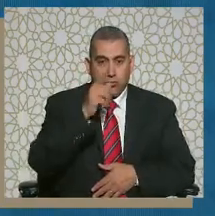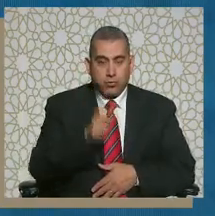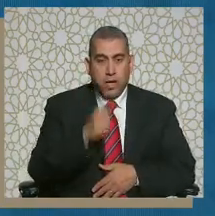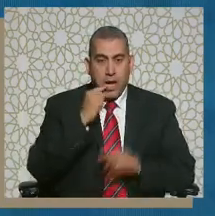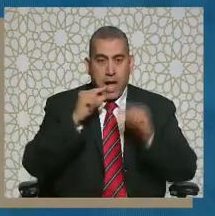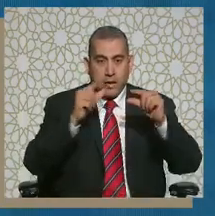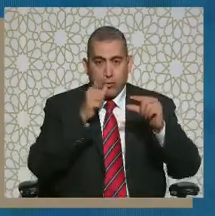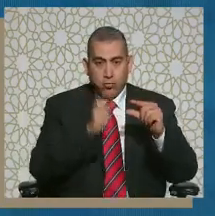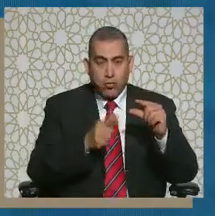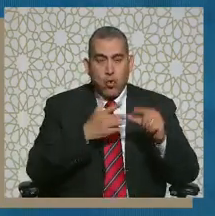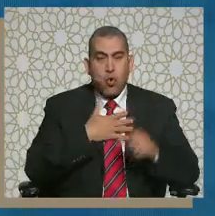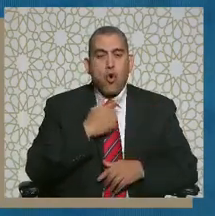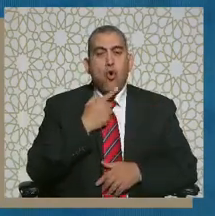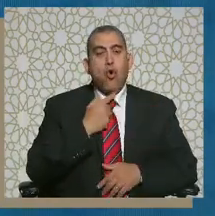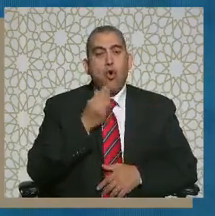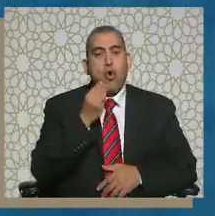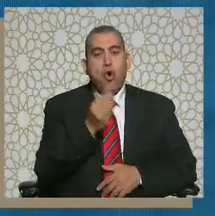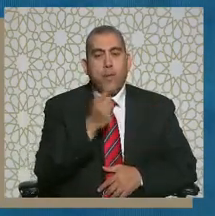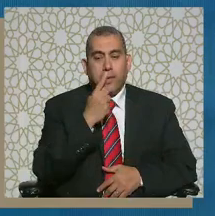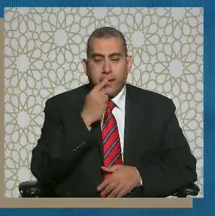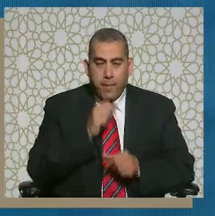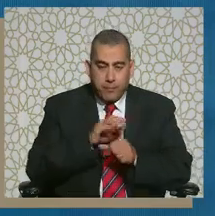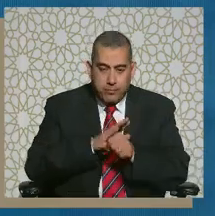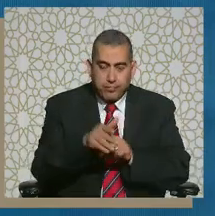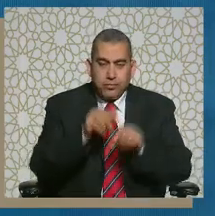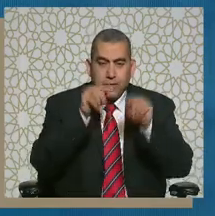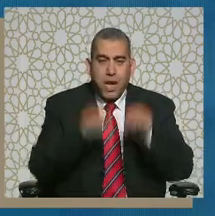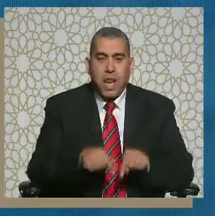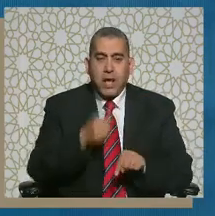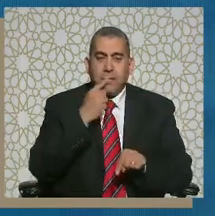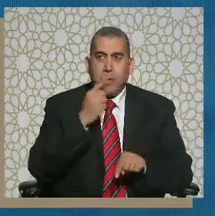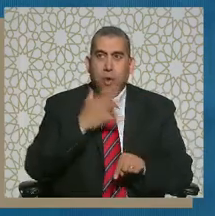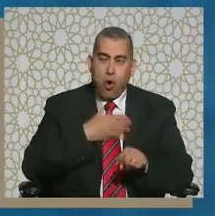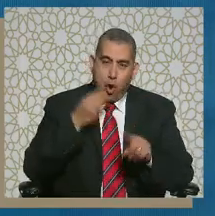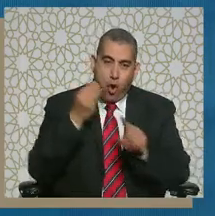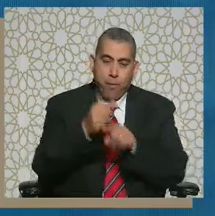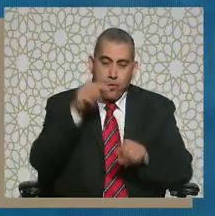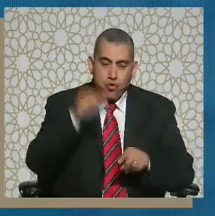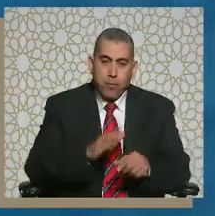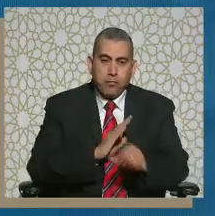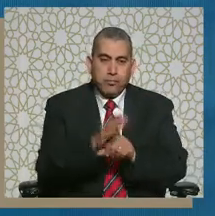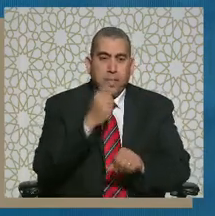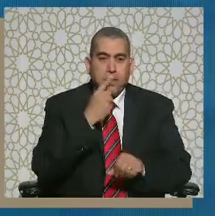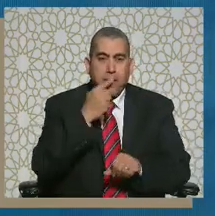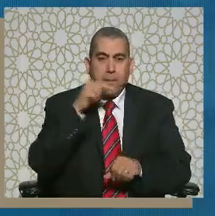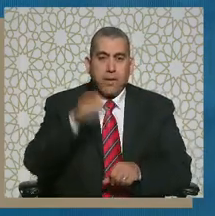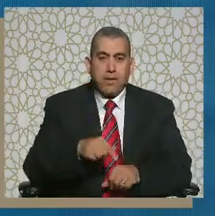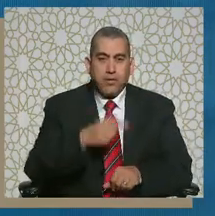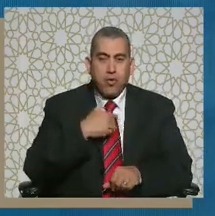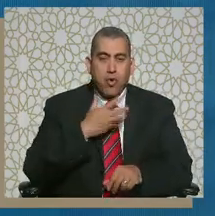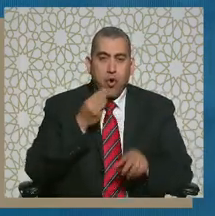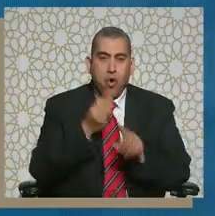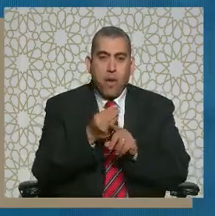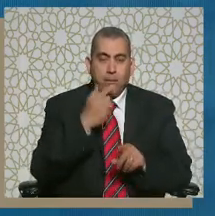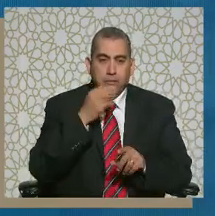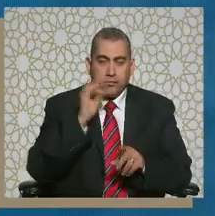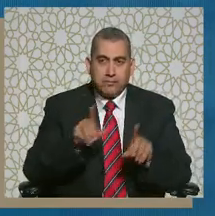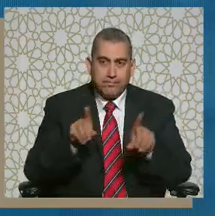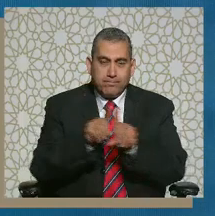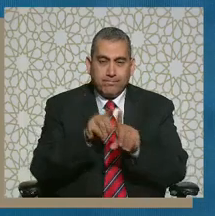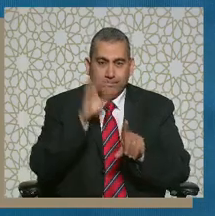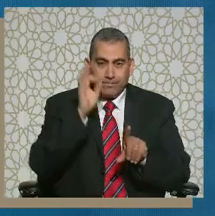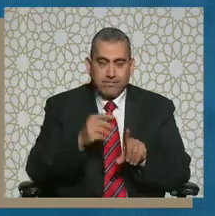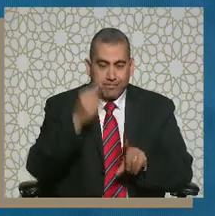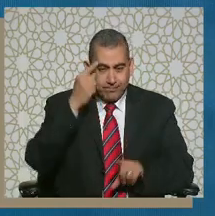الحديث يحب اهراق الدم في هذا اليوم يعني ايه يعني بيحب امتثال